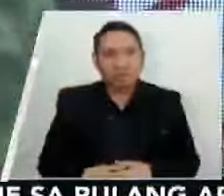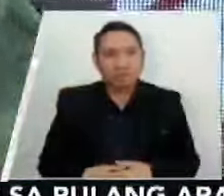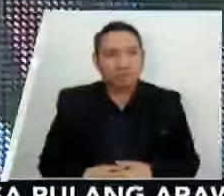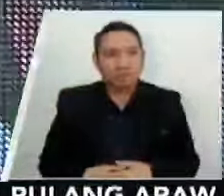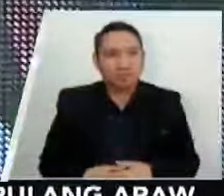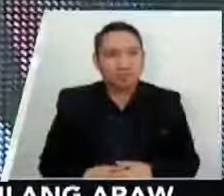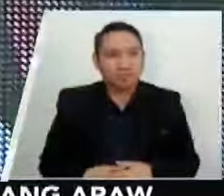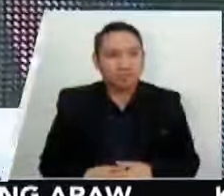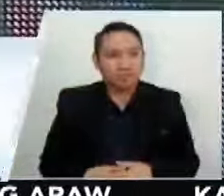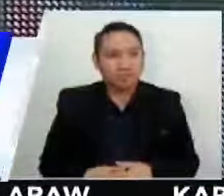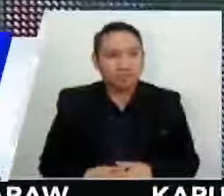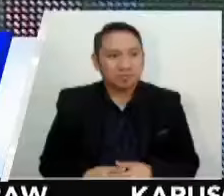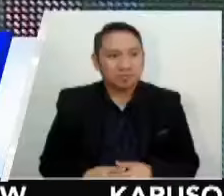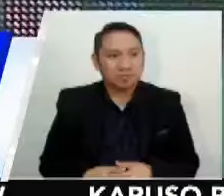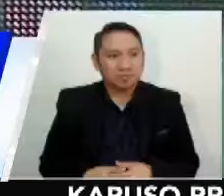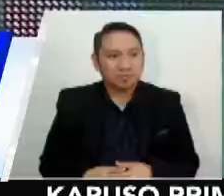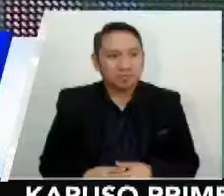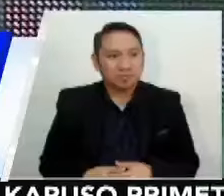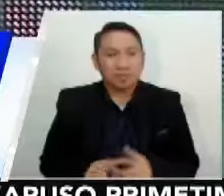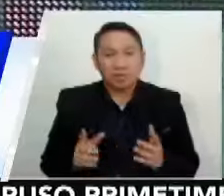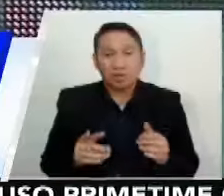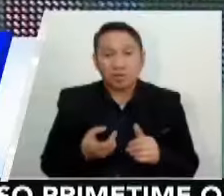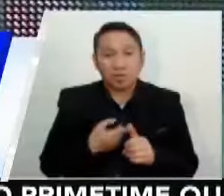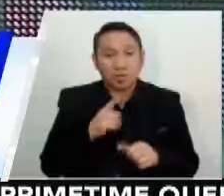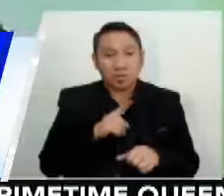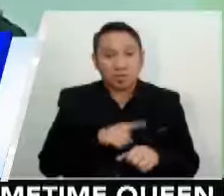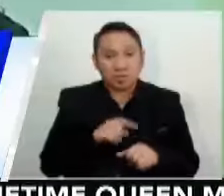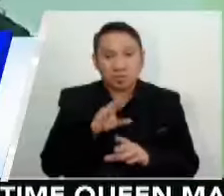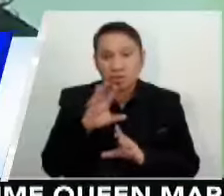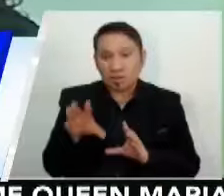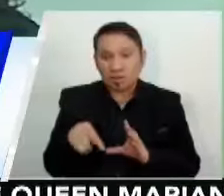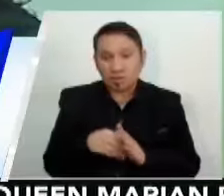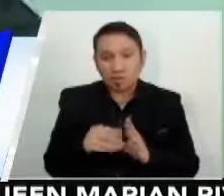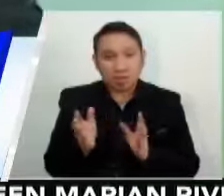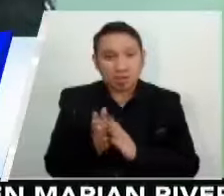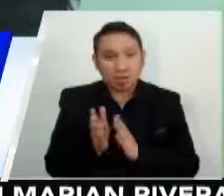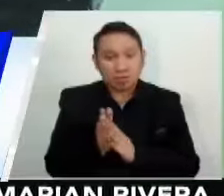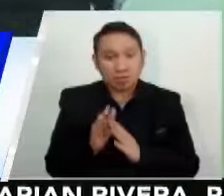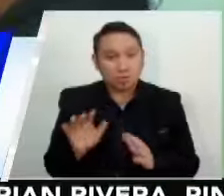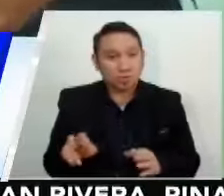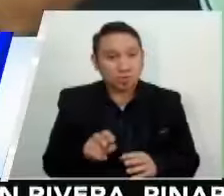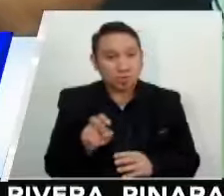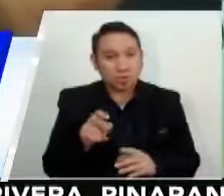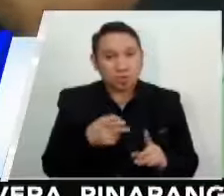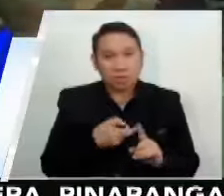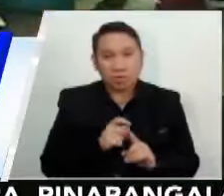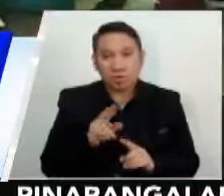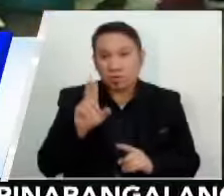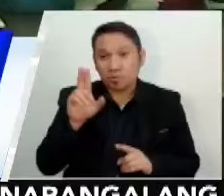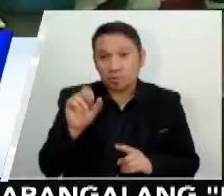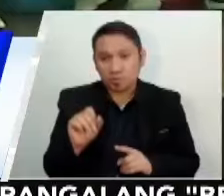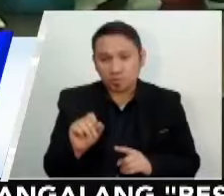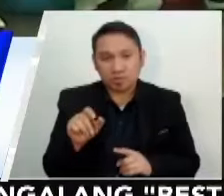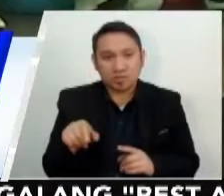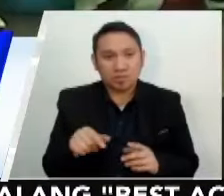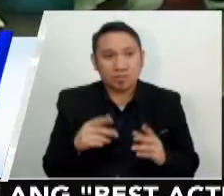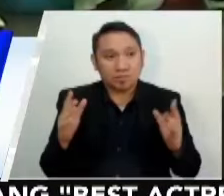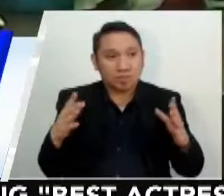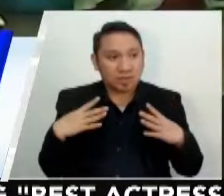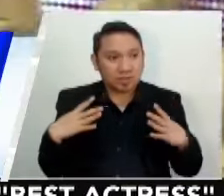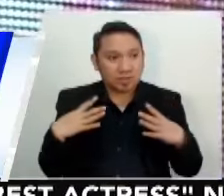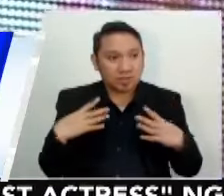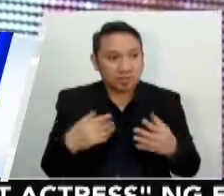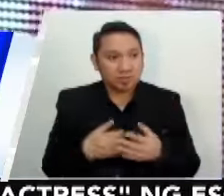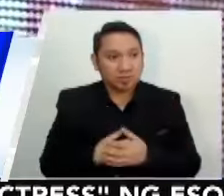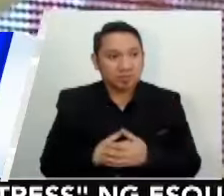First time nakasali rito sa campus tour ni Barbie na galing sa US vacation. Naroon din ang